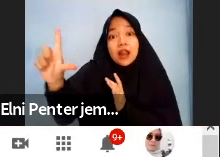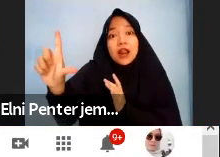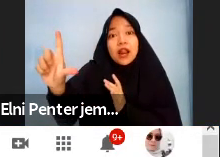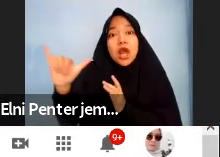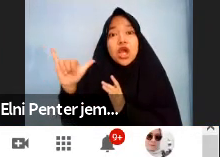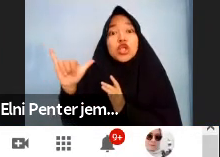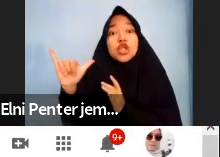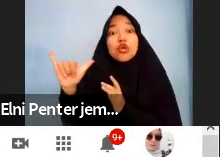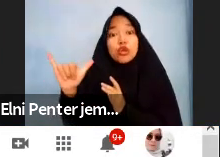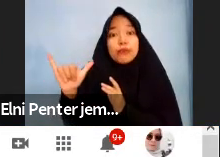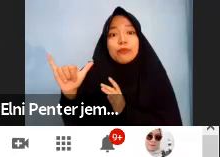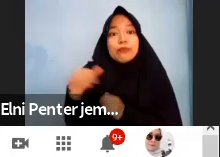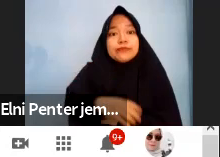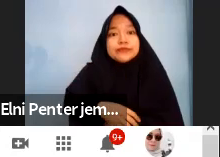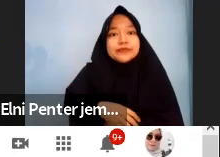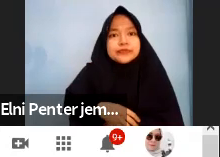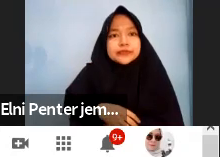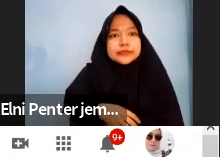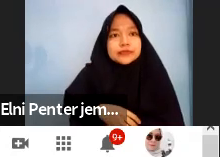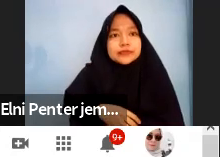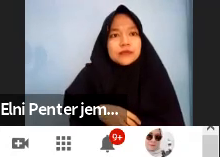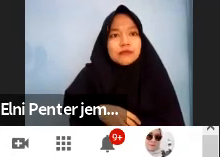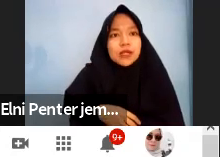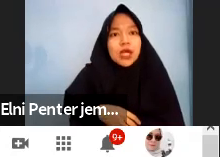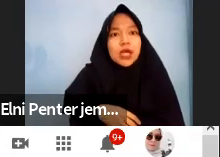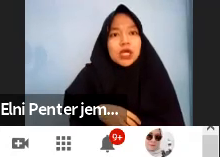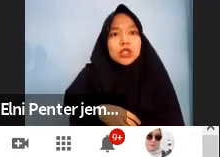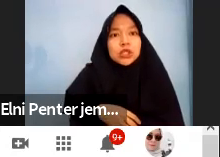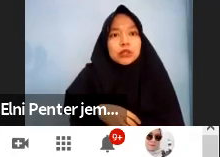ini untuk guru-guru